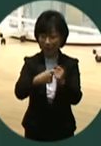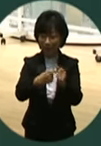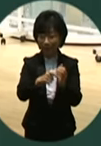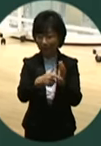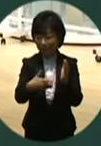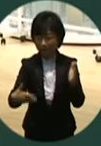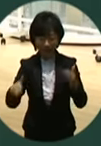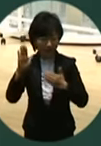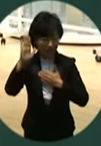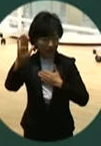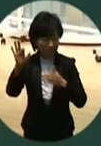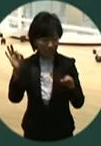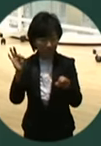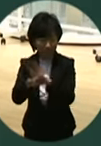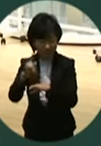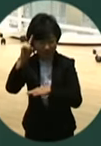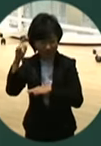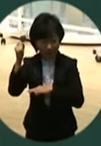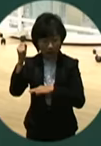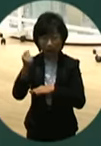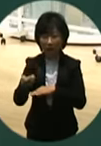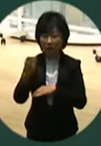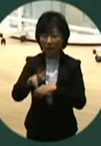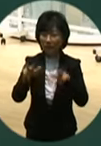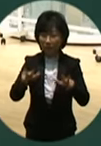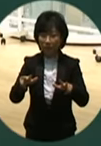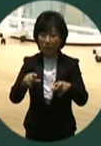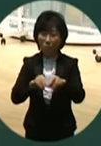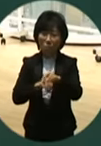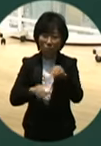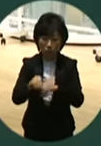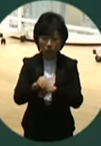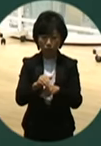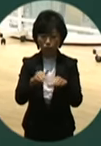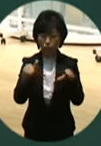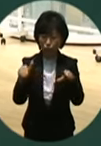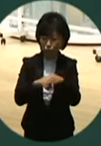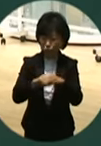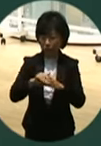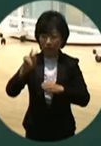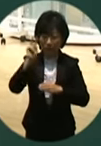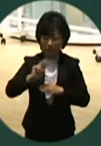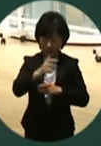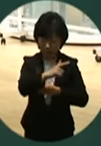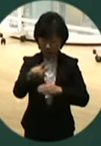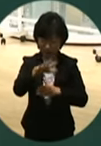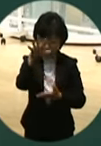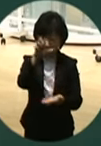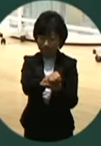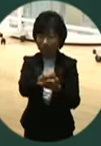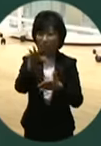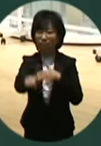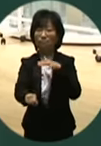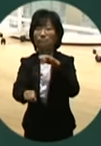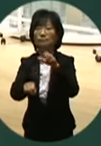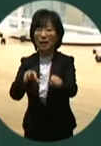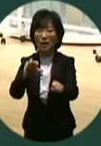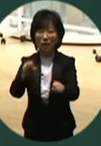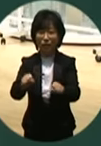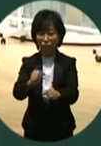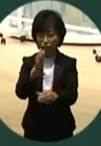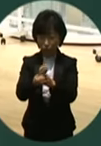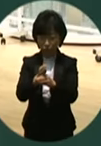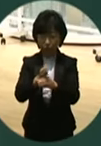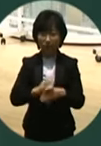완전히 이 문화, 뭐 음악 모든 걸 다 파고들었어요. Perhaps people thought it would disappear in 100 years, but now it has completely conquered